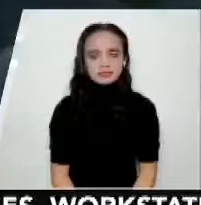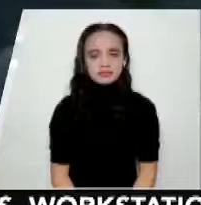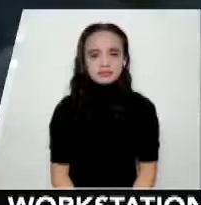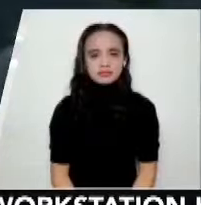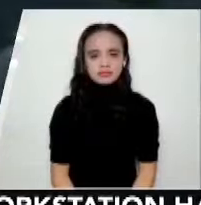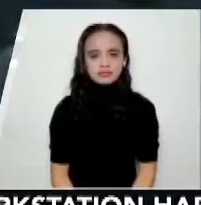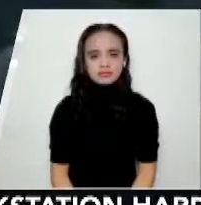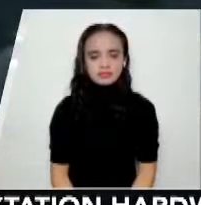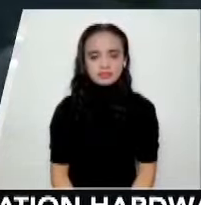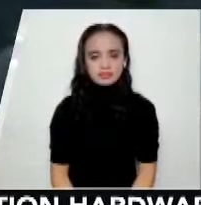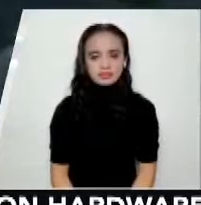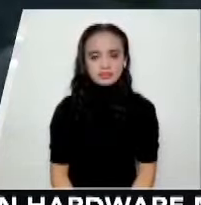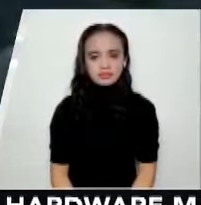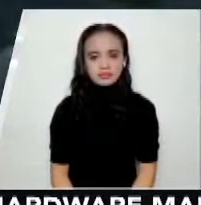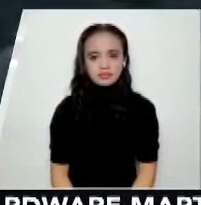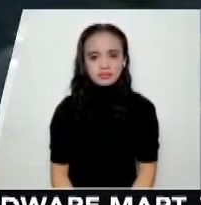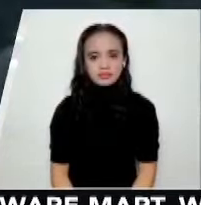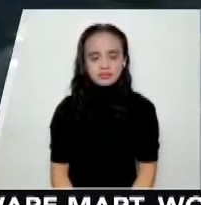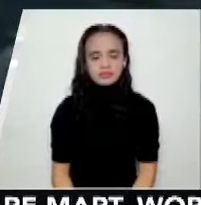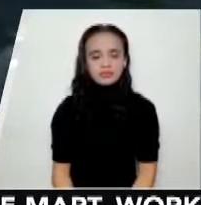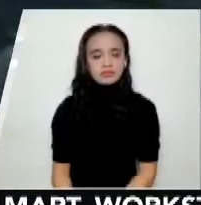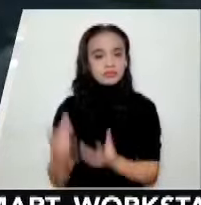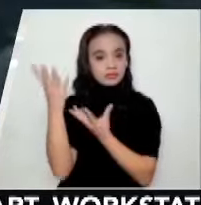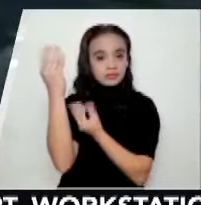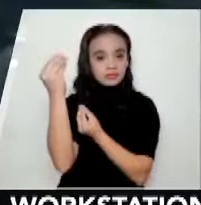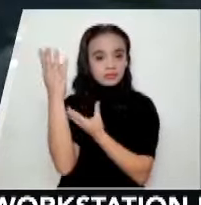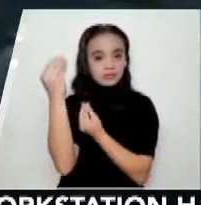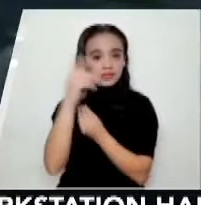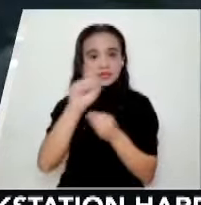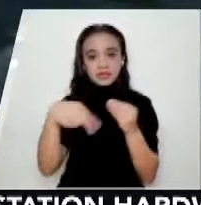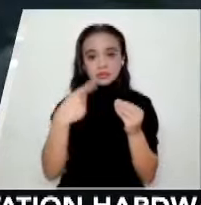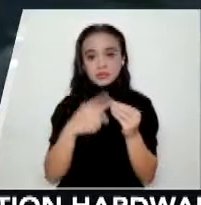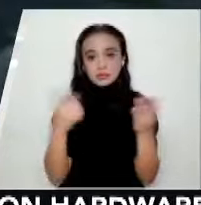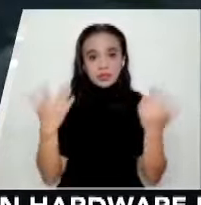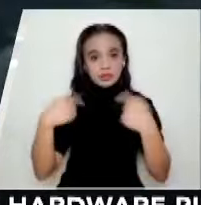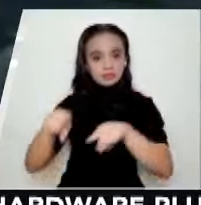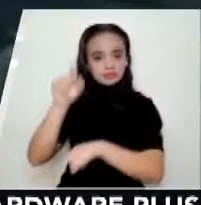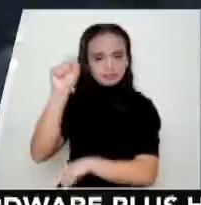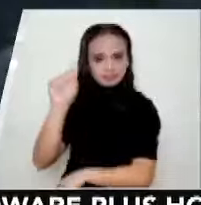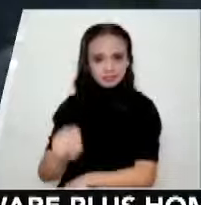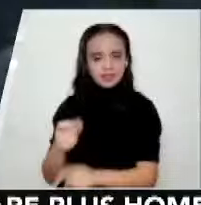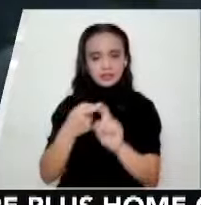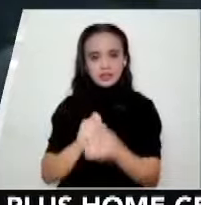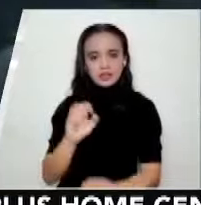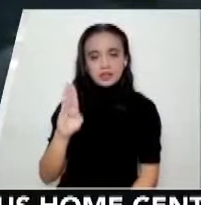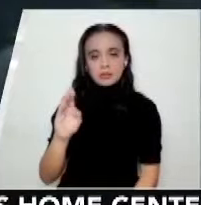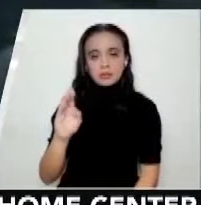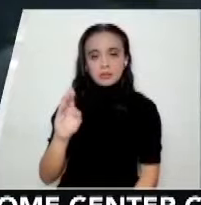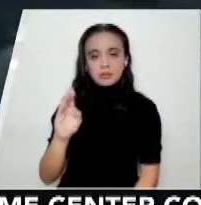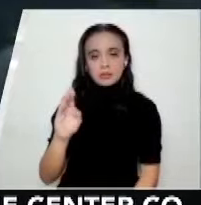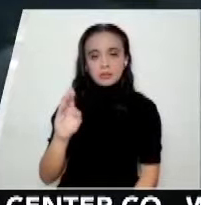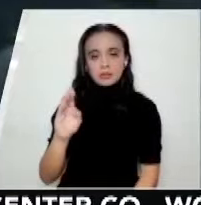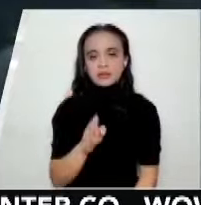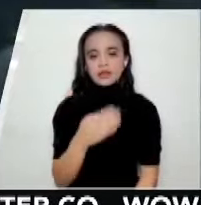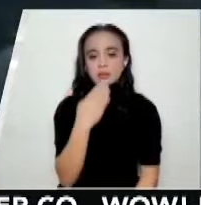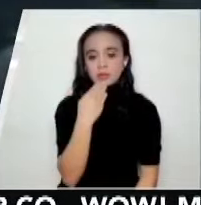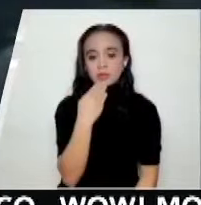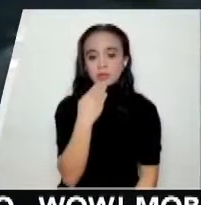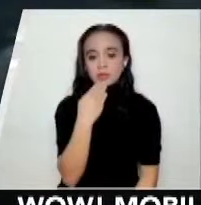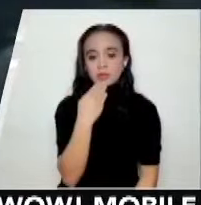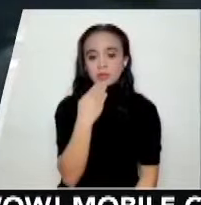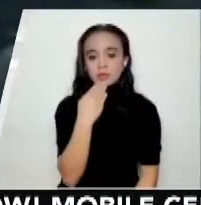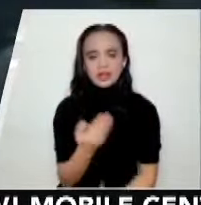Pia, update naman tayo dun sa southbound mula po sa Bocaue Toll Plaza hanggang sa Valenzuela ay meron pong slow moving